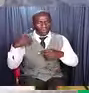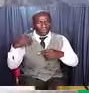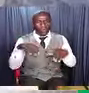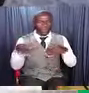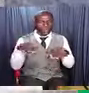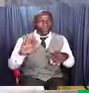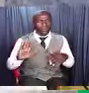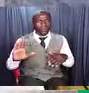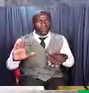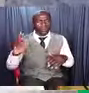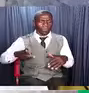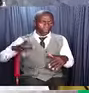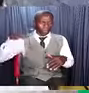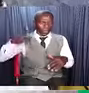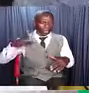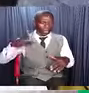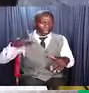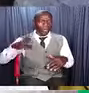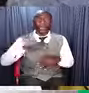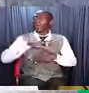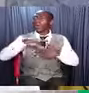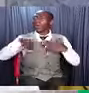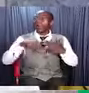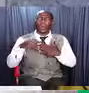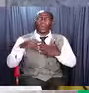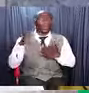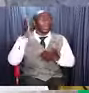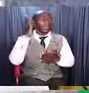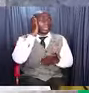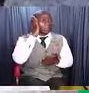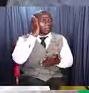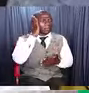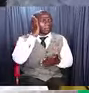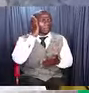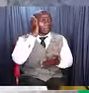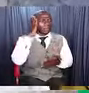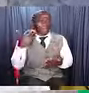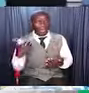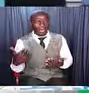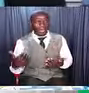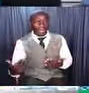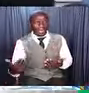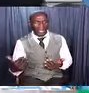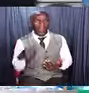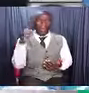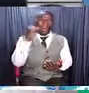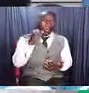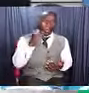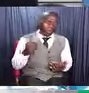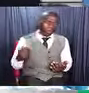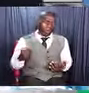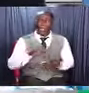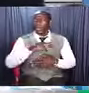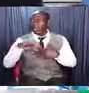uchushe ndani ya vijana, wasichana, kwa mama, kwa wazee, popote pale walipo. Uliyewezesha Yusufu,